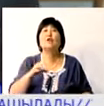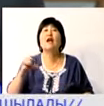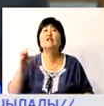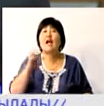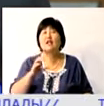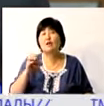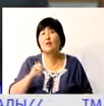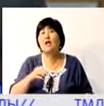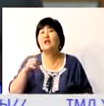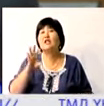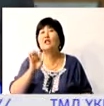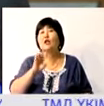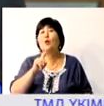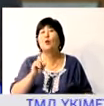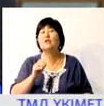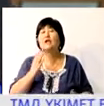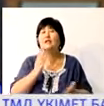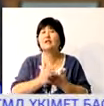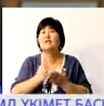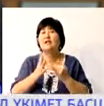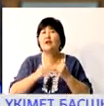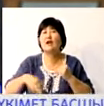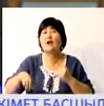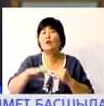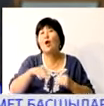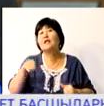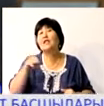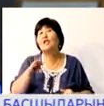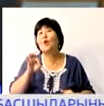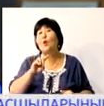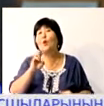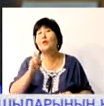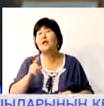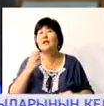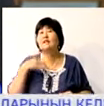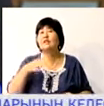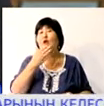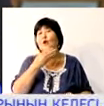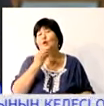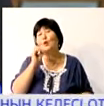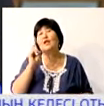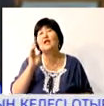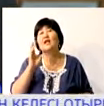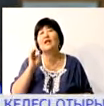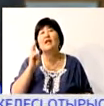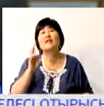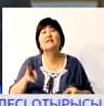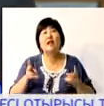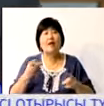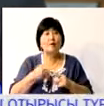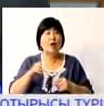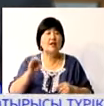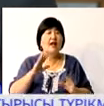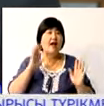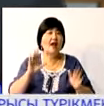Сақтаевтың терең өзек, терең жатқан жер төсі, терең өзек, сырдың сұлу еркесі, терең өзек ән